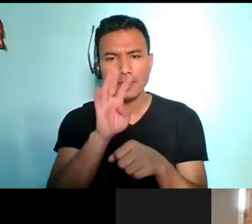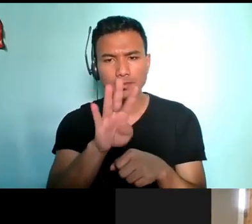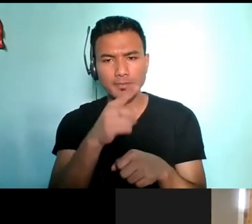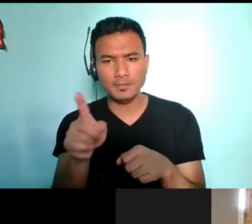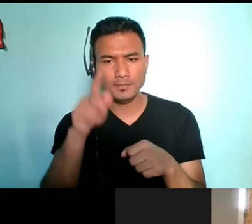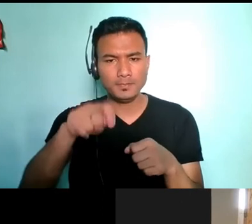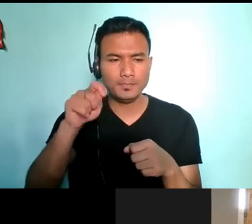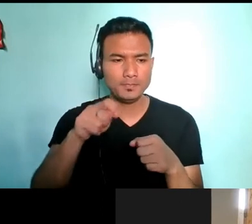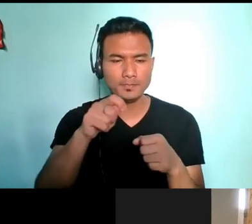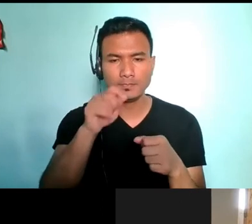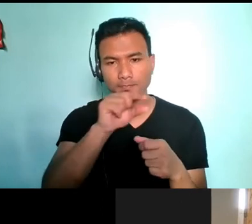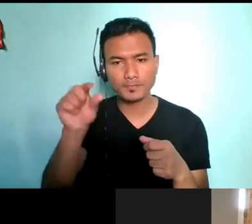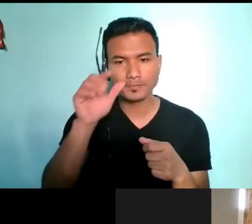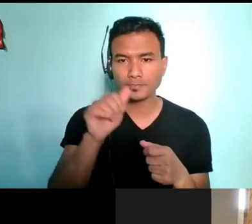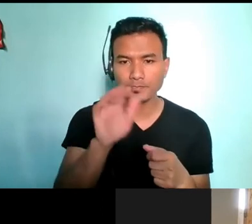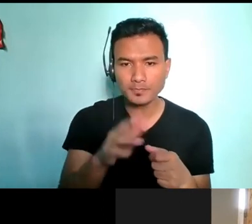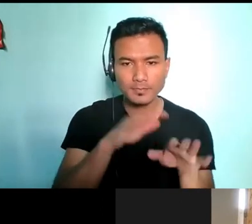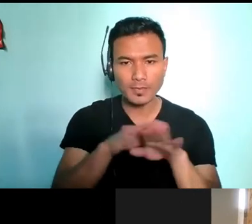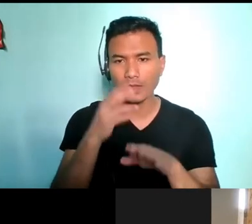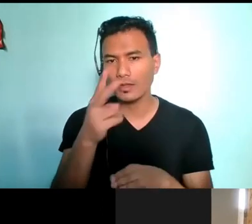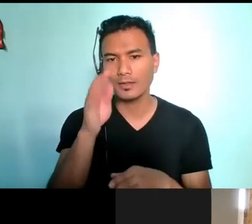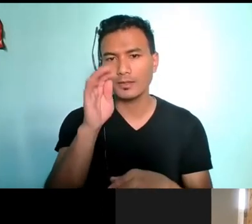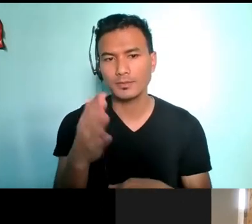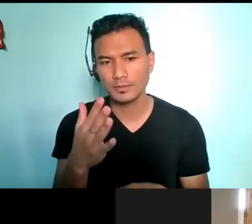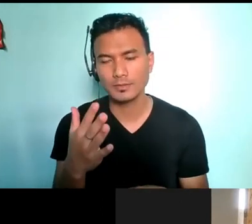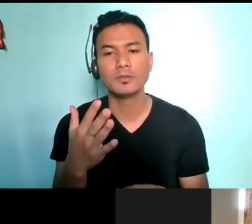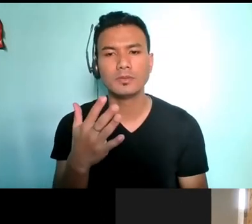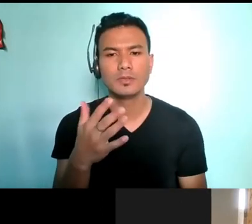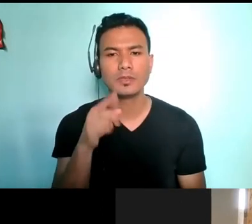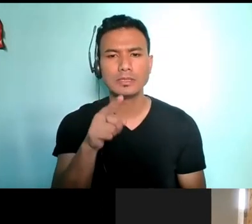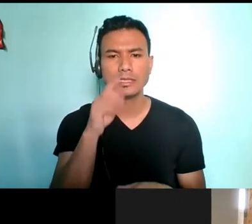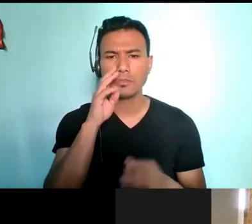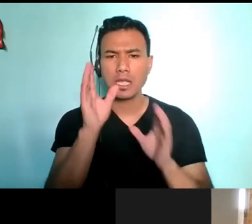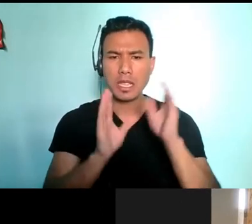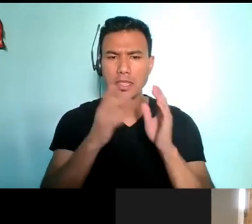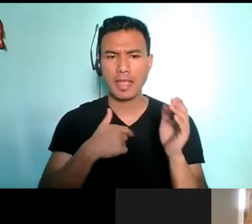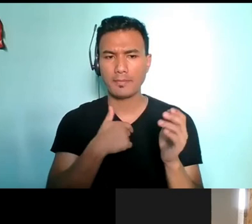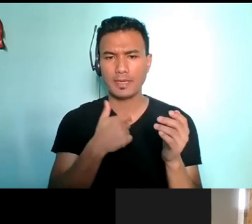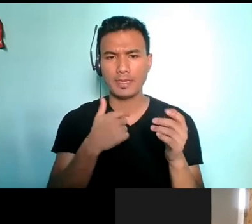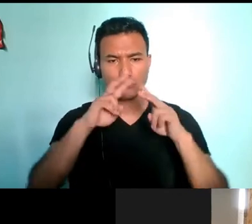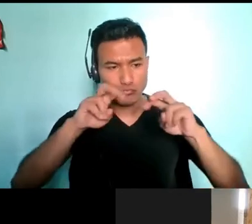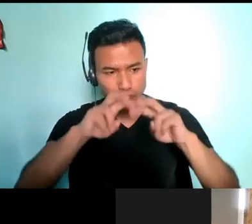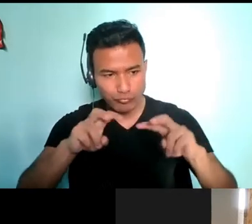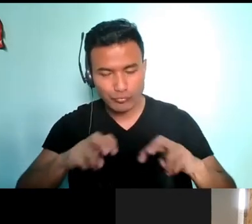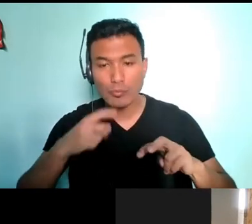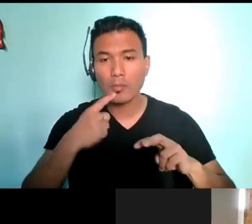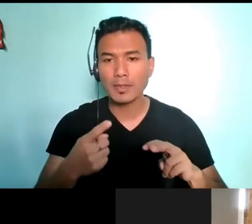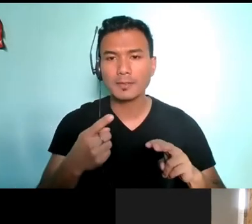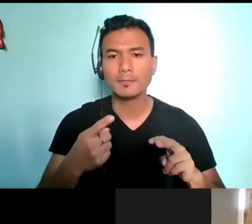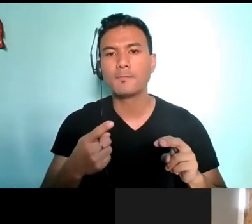हुन्छ है हामीले म्याक्सिमम् धेरै त हेर्नै सक्दैनौँ 4 केसहरू हुन्छ त्यसमा यदि हामीले खोतल र जाने हो भनेदेखि